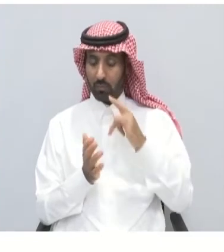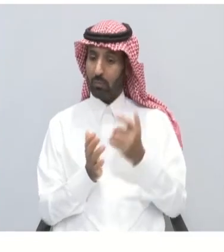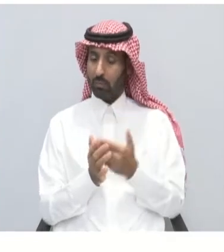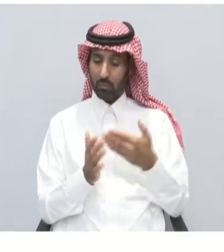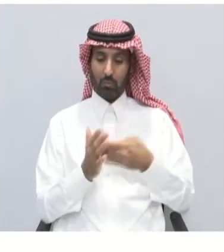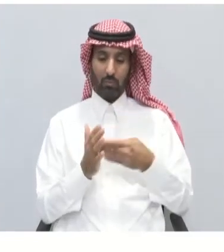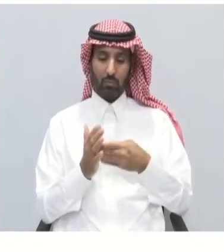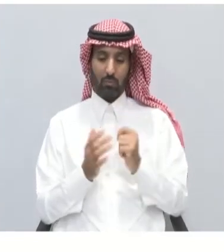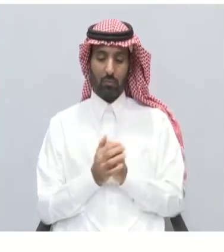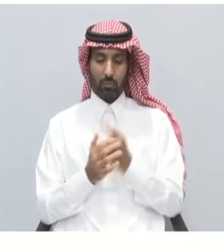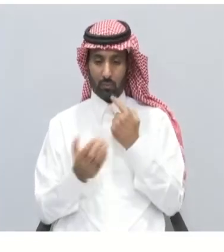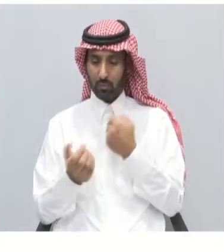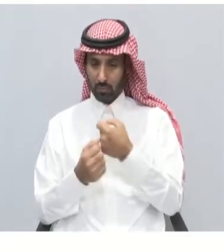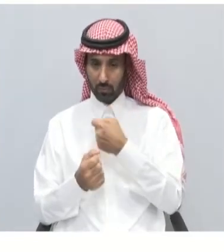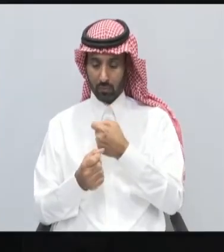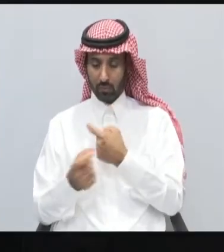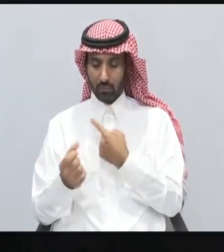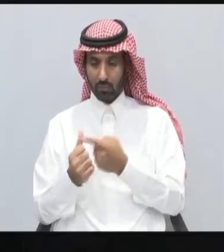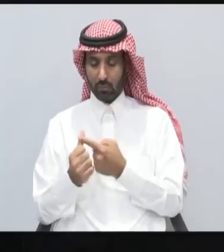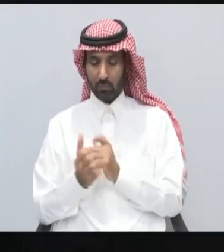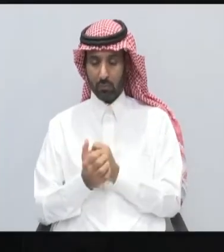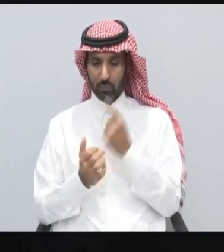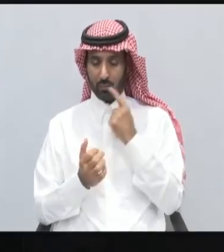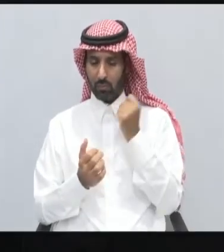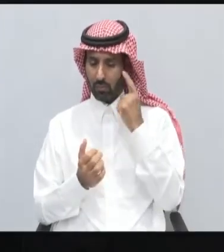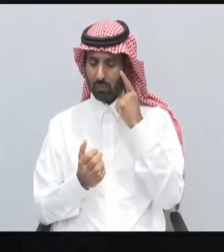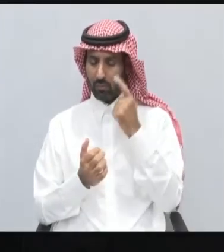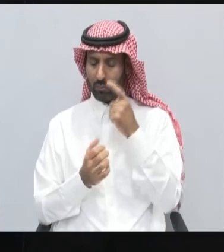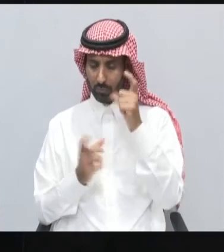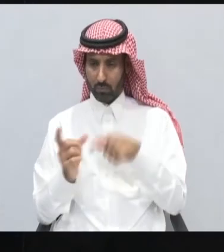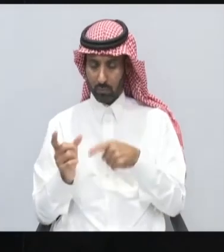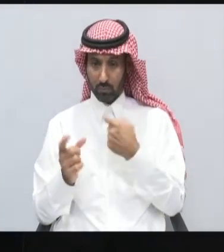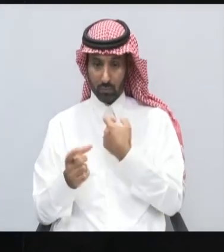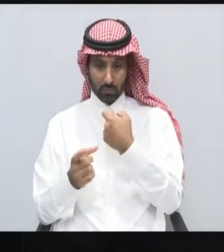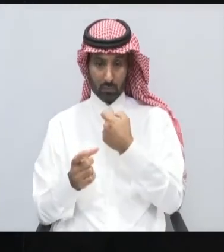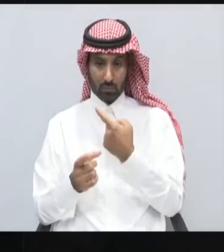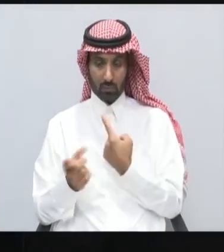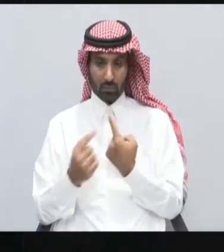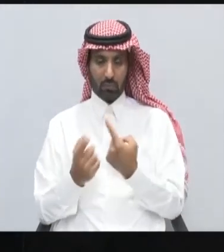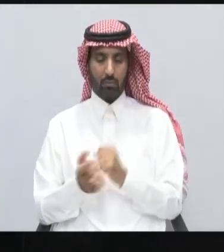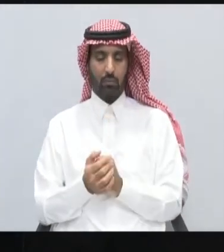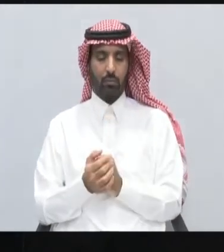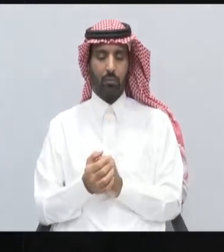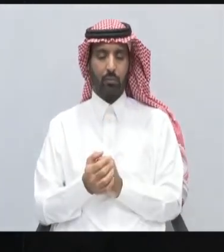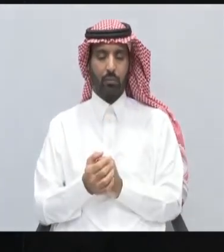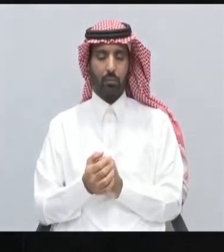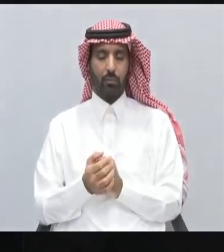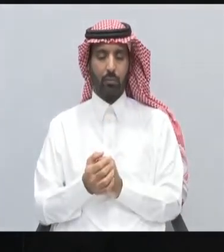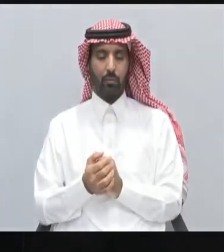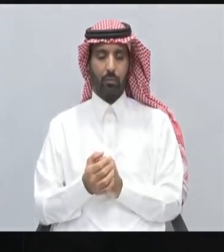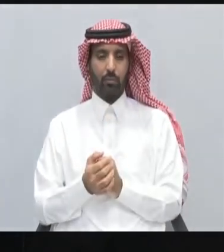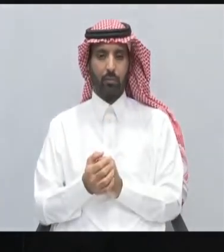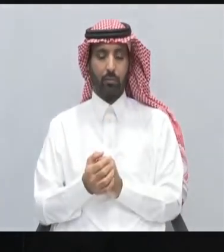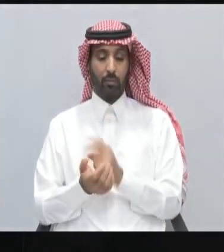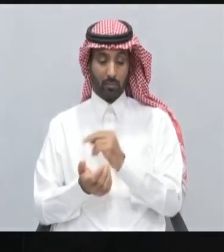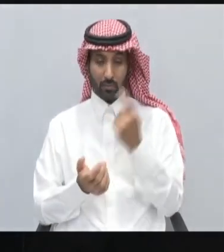these people. You will make an interview. The first thing, you have to know a person you can interview, صح? طيب, we know,